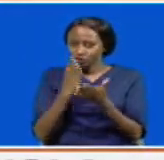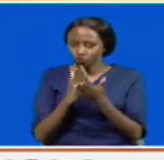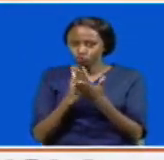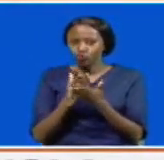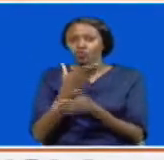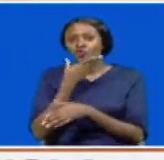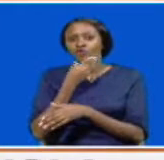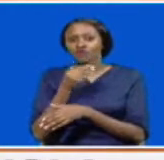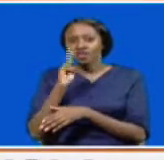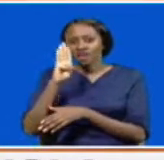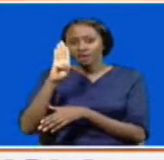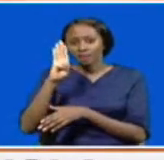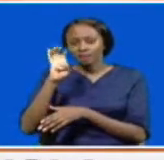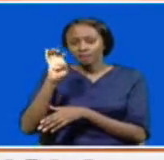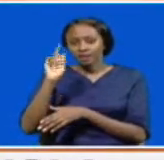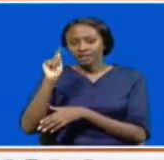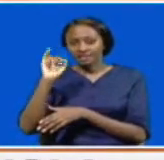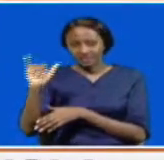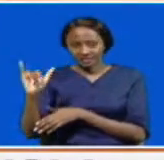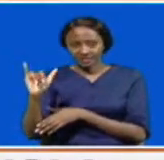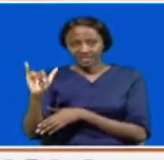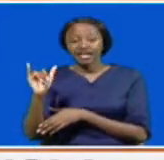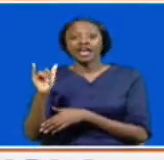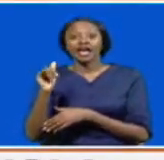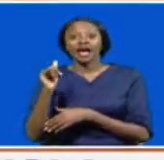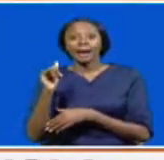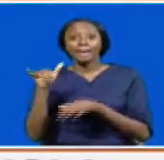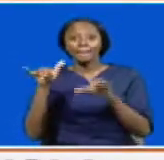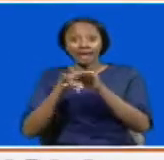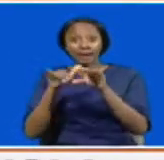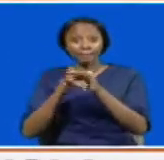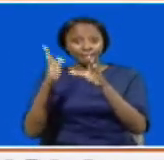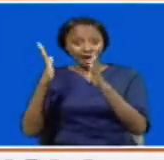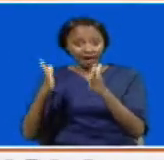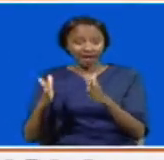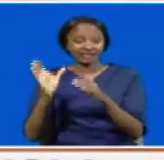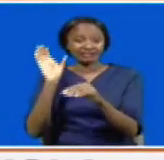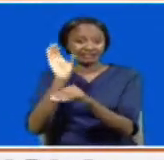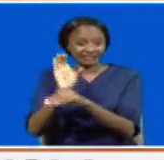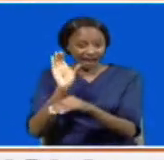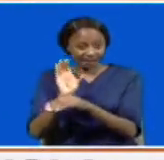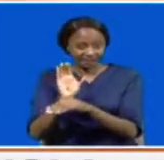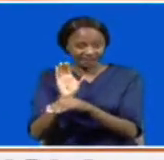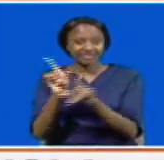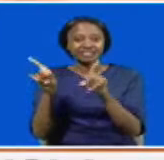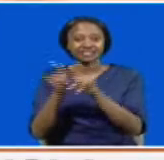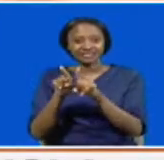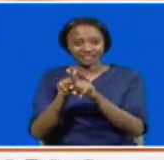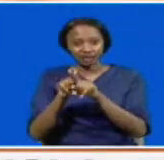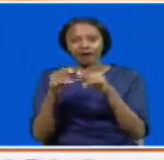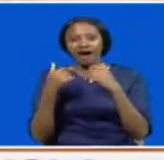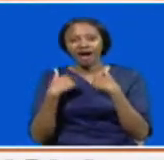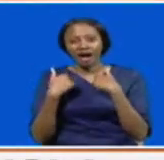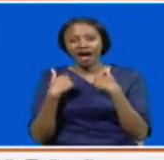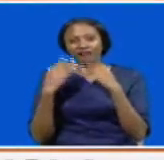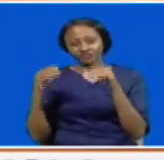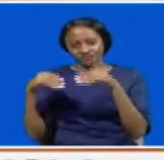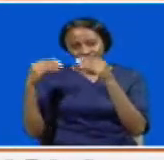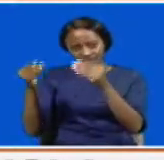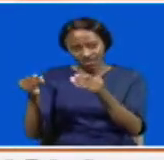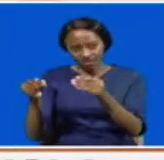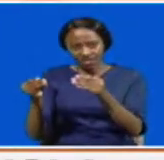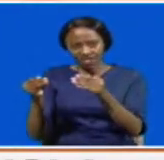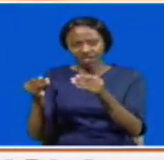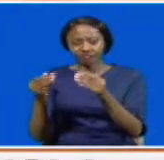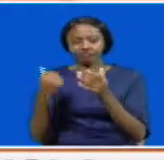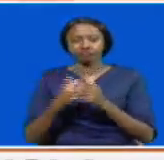Betty is among the members of the church na yeye ndo ana kwake ndo kuna pikwa chakula kipia na